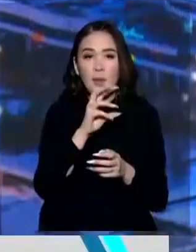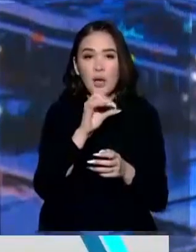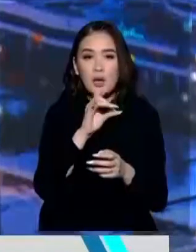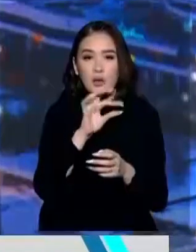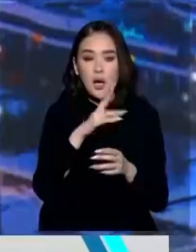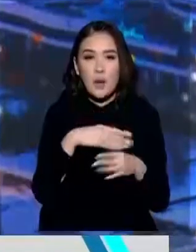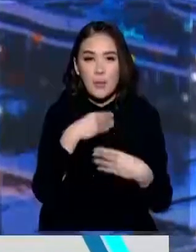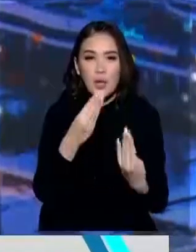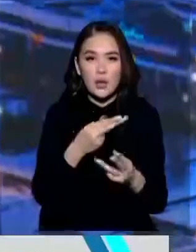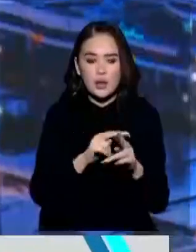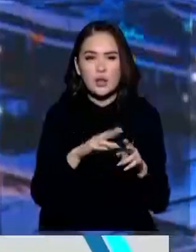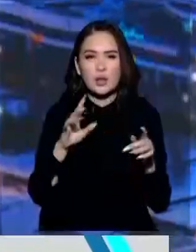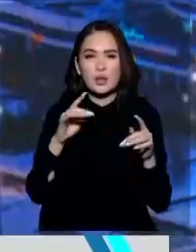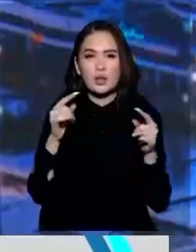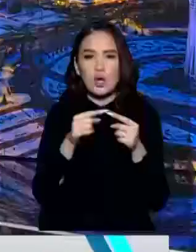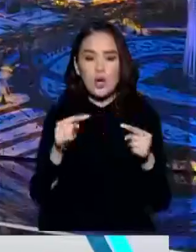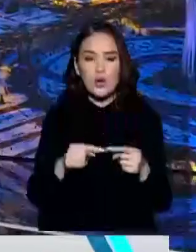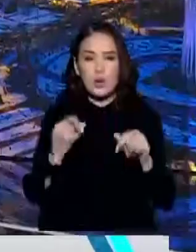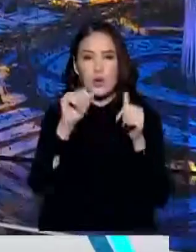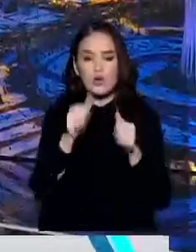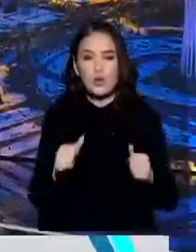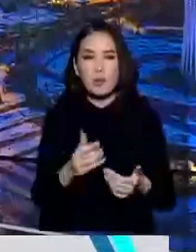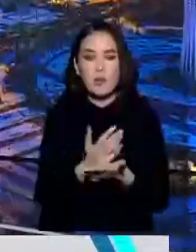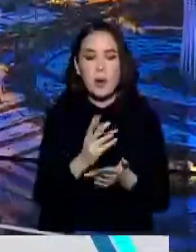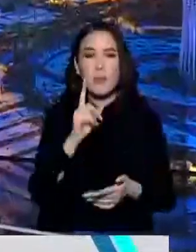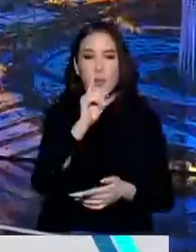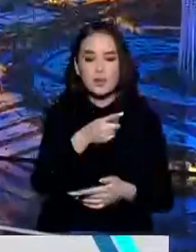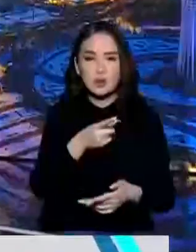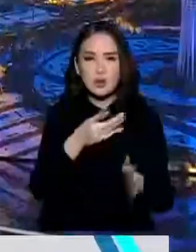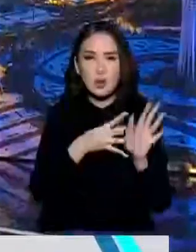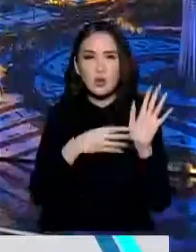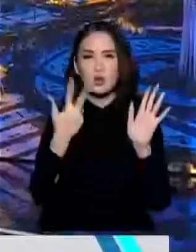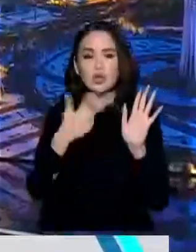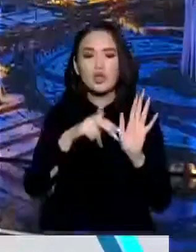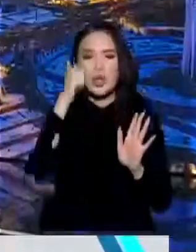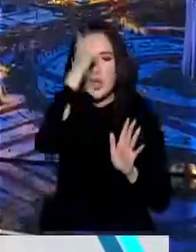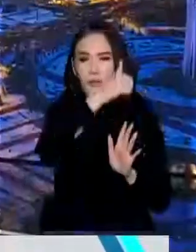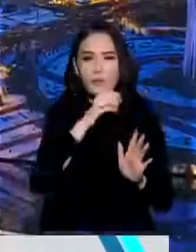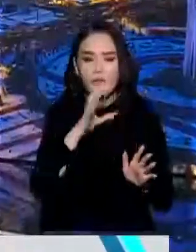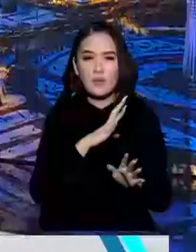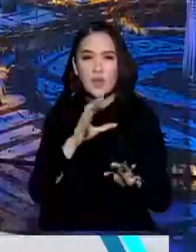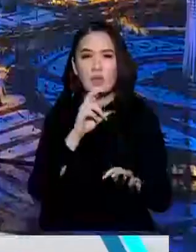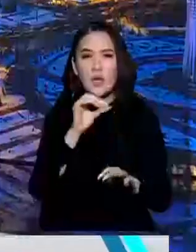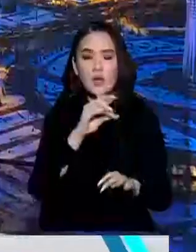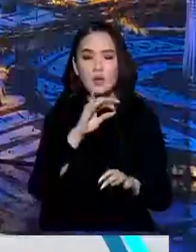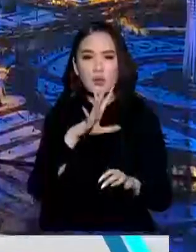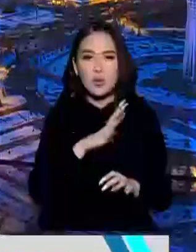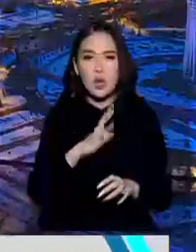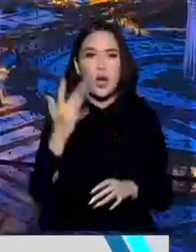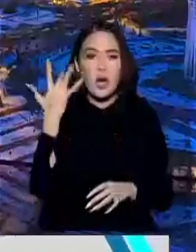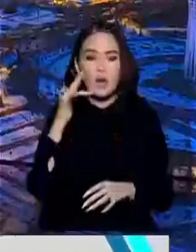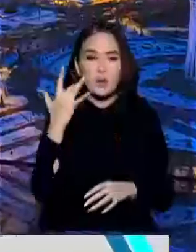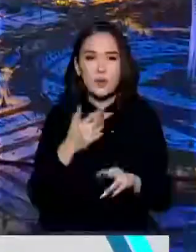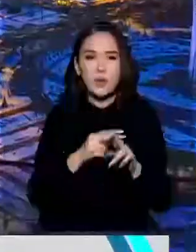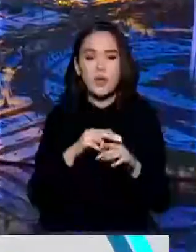бір тұрақты платформалар бар. Сонау 1930-1930 жылдары Франклин Делано Рузвельт деген атақты ақыштың